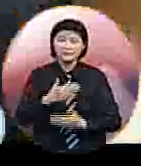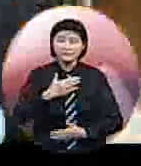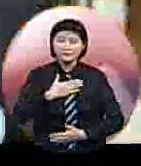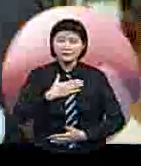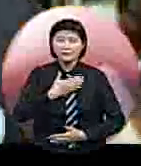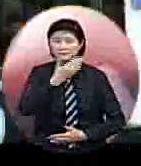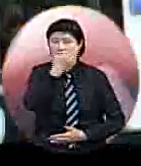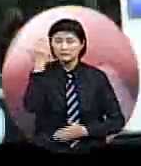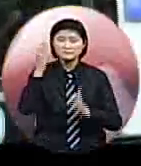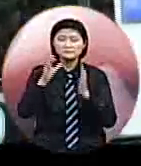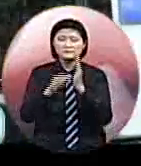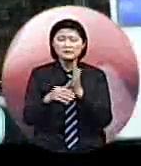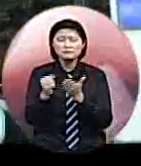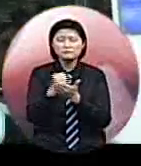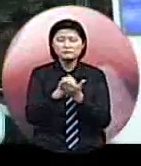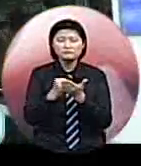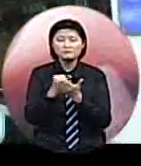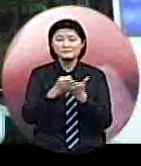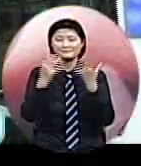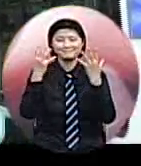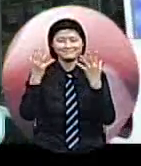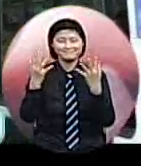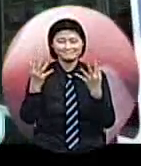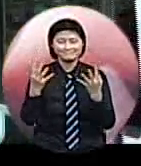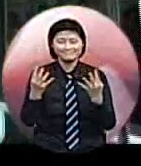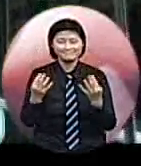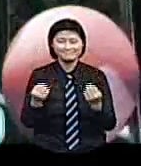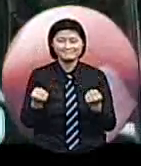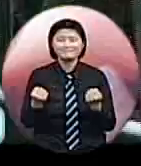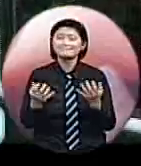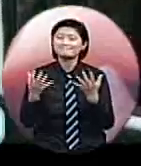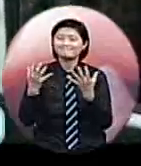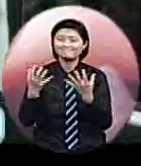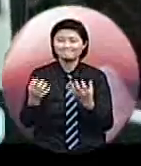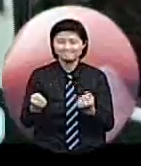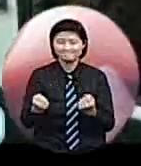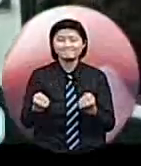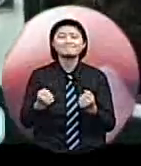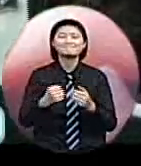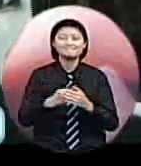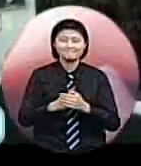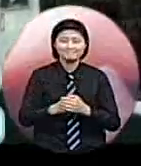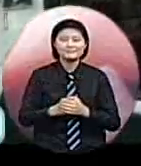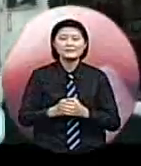나 왕년에 참 꿈도 많았다.